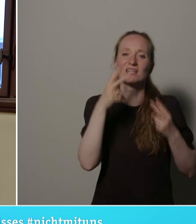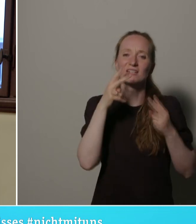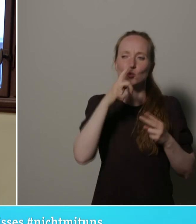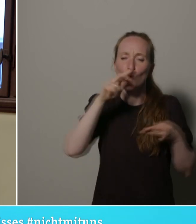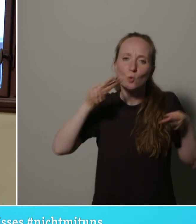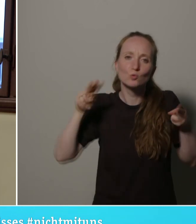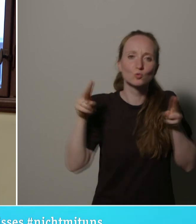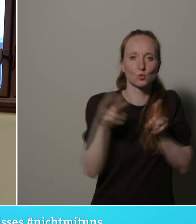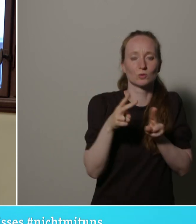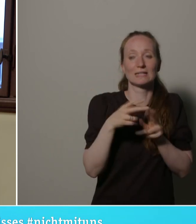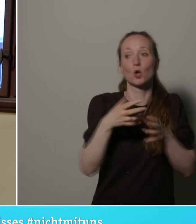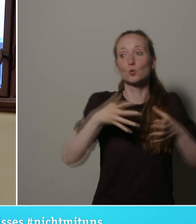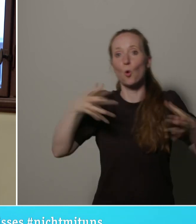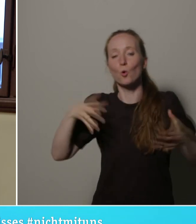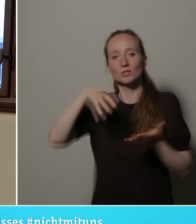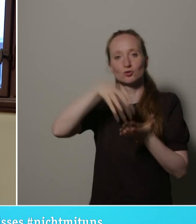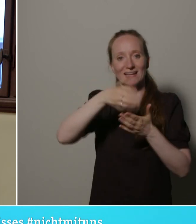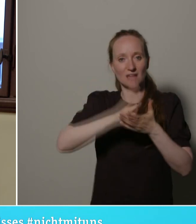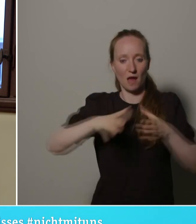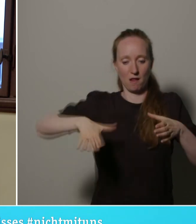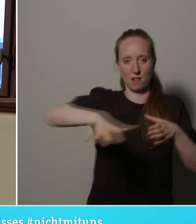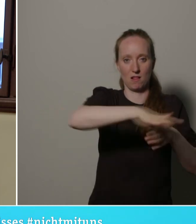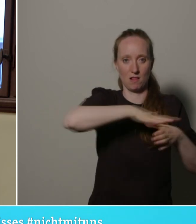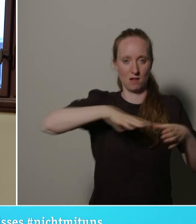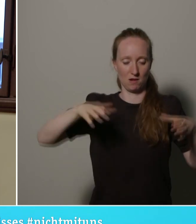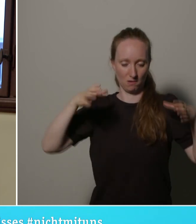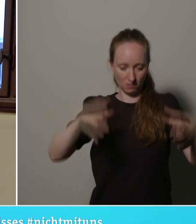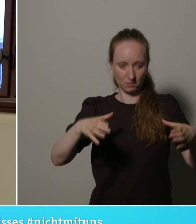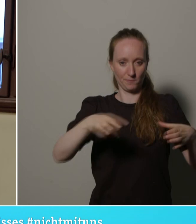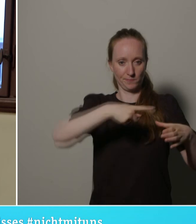Besorgung innerhalb eines großen Stadtteils zu machen. Oder zum Arzt zu